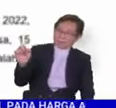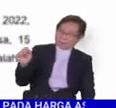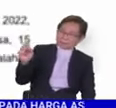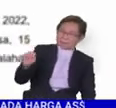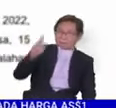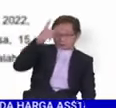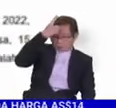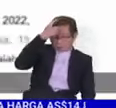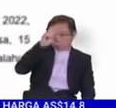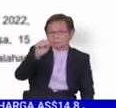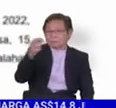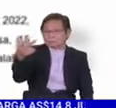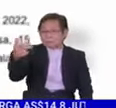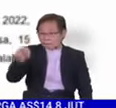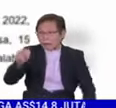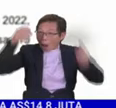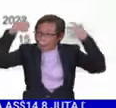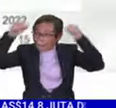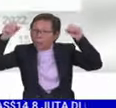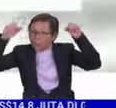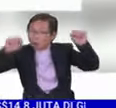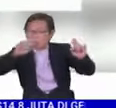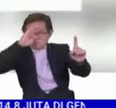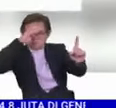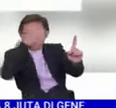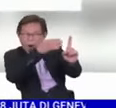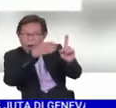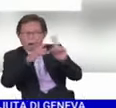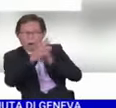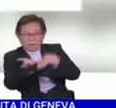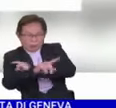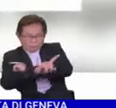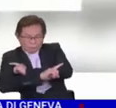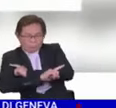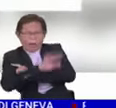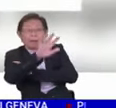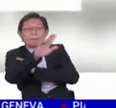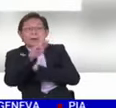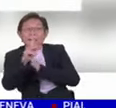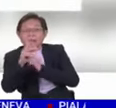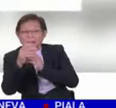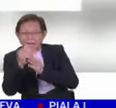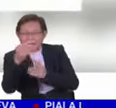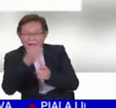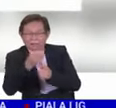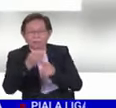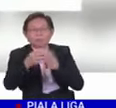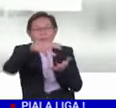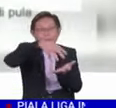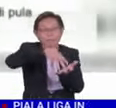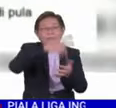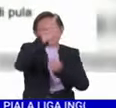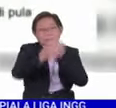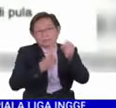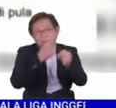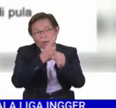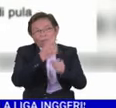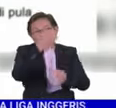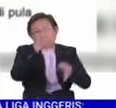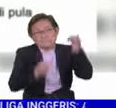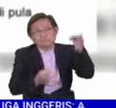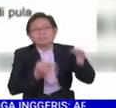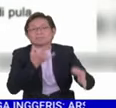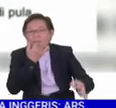Datuk Seri M. Saravanan, majikan boleh didakwa dan didenda RM5,000 atau penjara setahun jika disabitkan